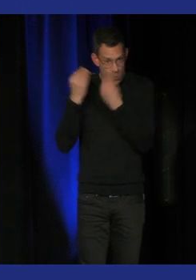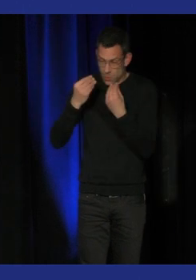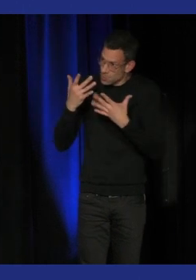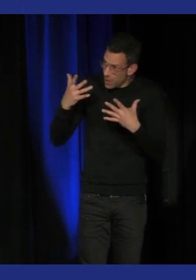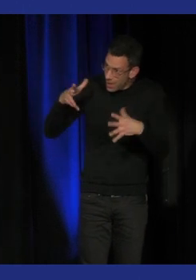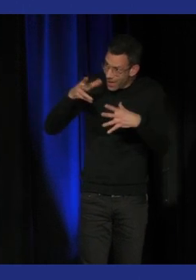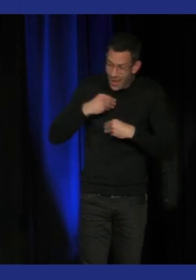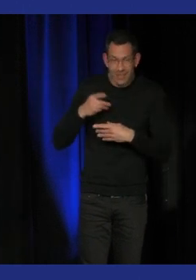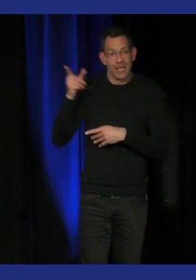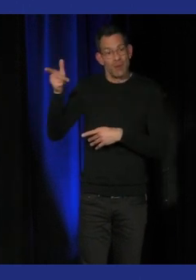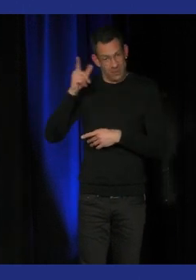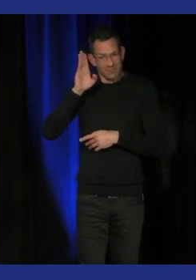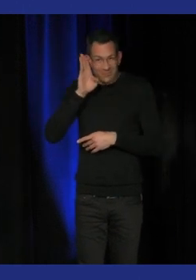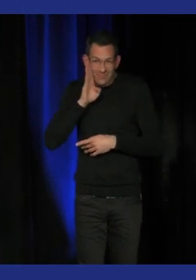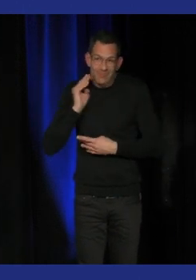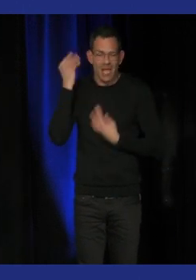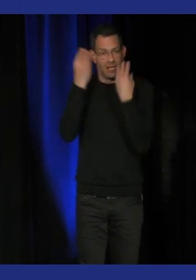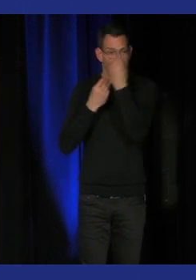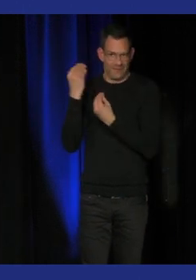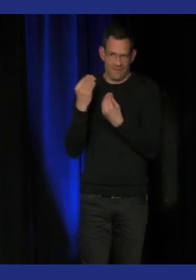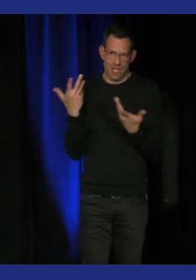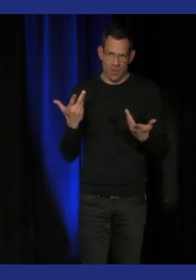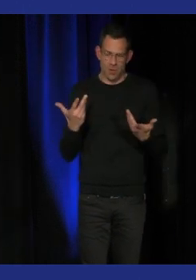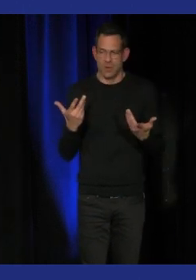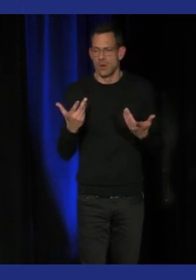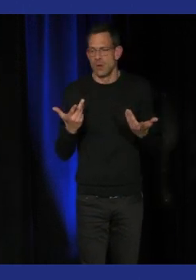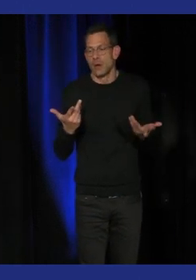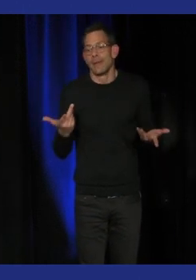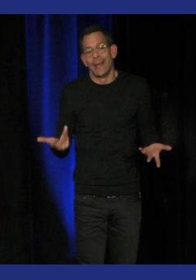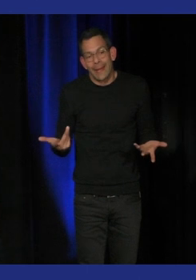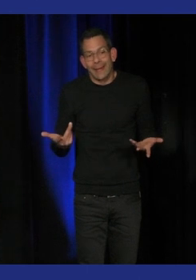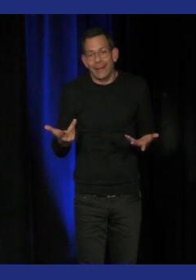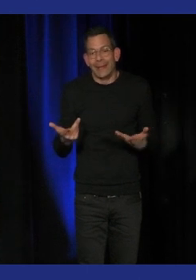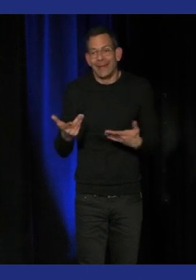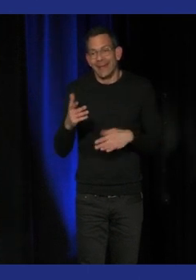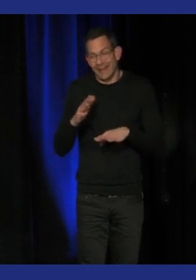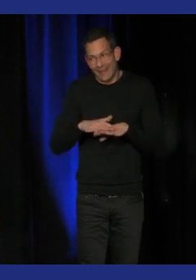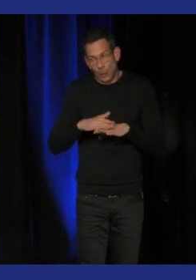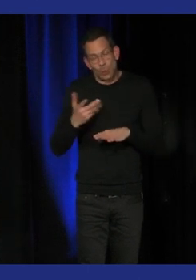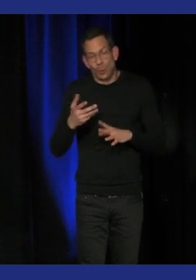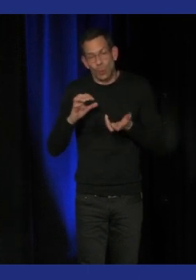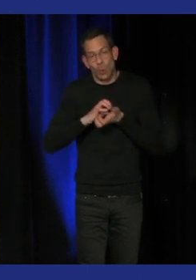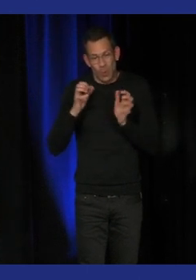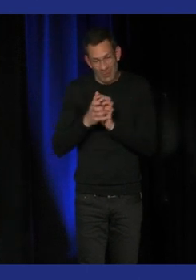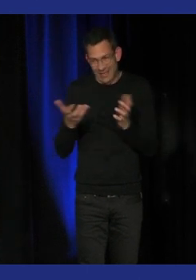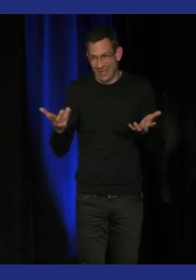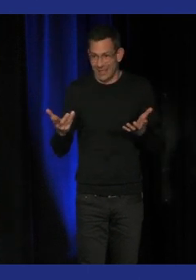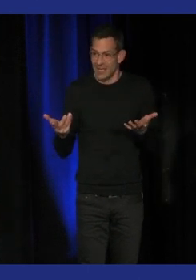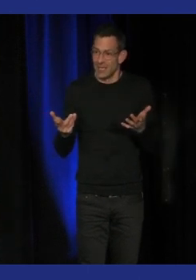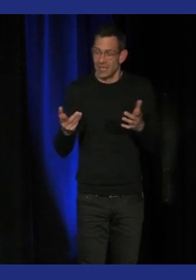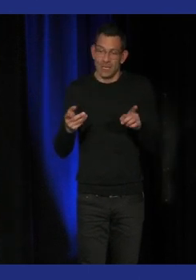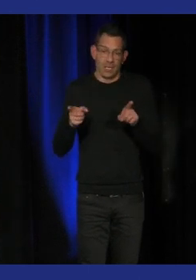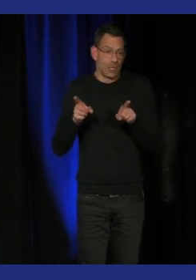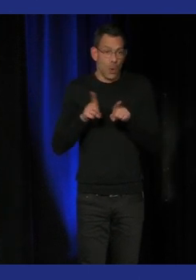soit bienveillant, n'en va pas forcément avec l'autre, malheureusement. Donc c'est compliqué déjà de trouver des structures qui